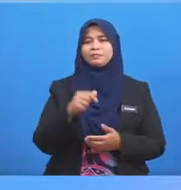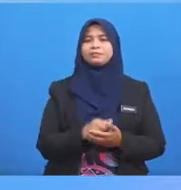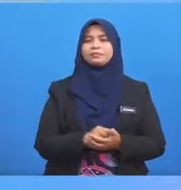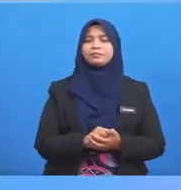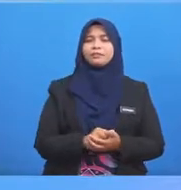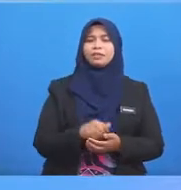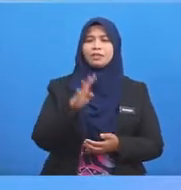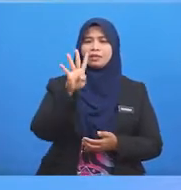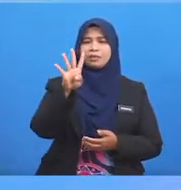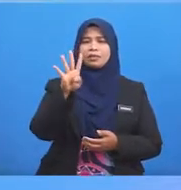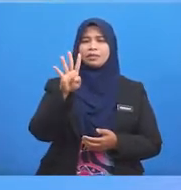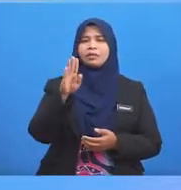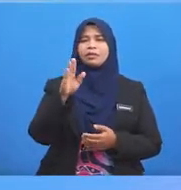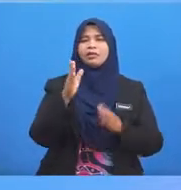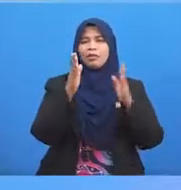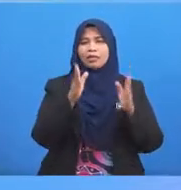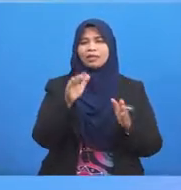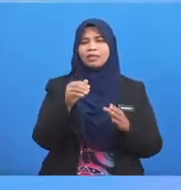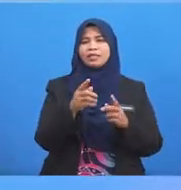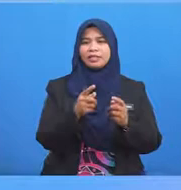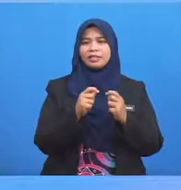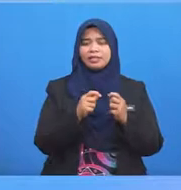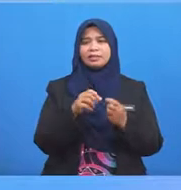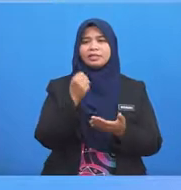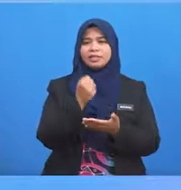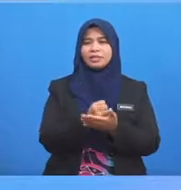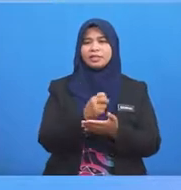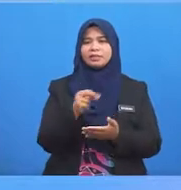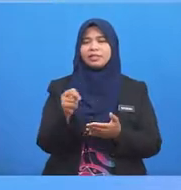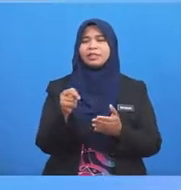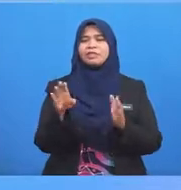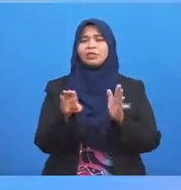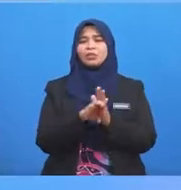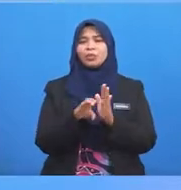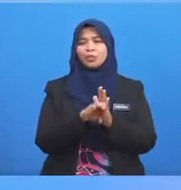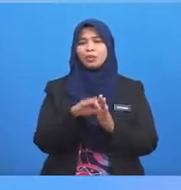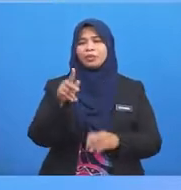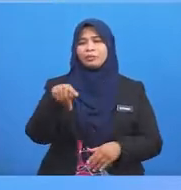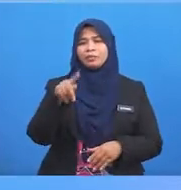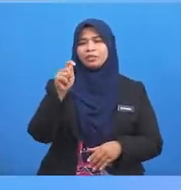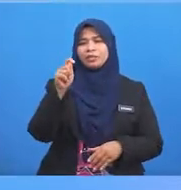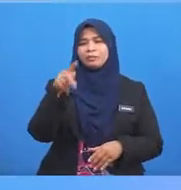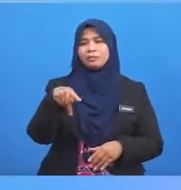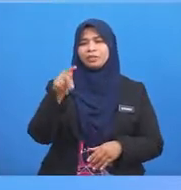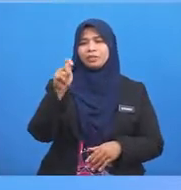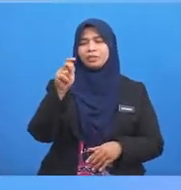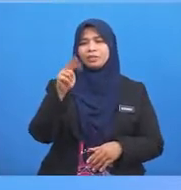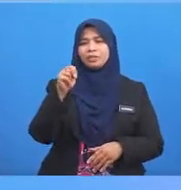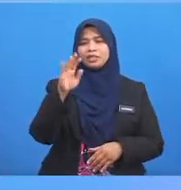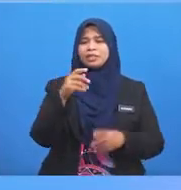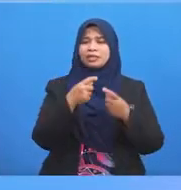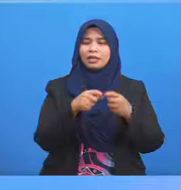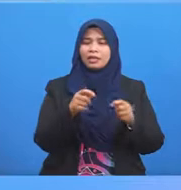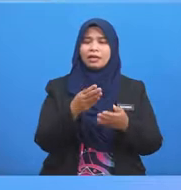pihak yang menerima jaminan, contohnya pihak PTPTN yang telah memberi